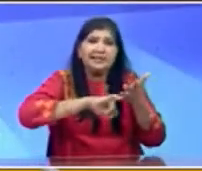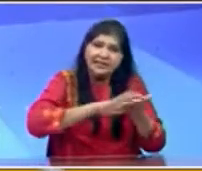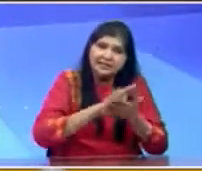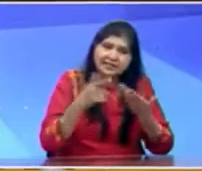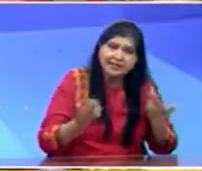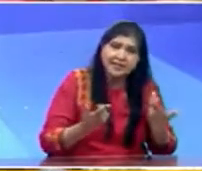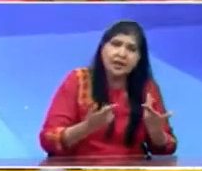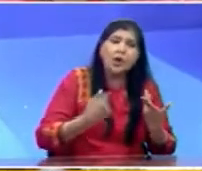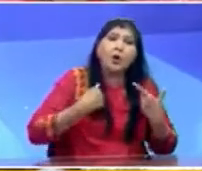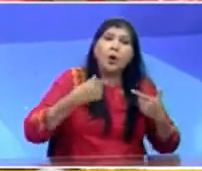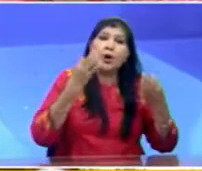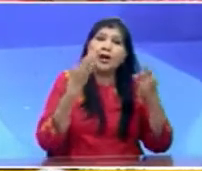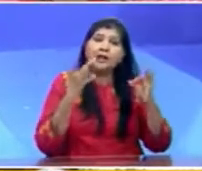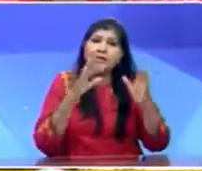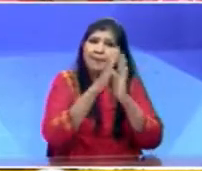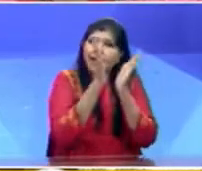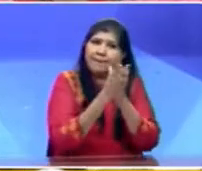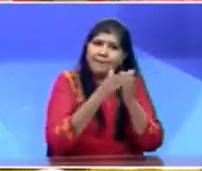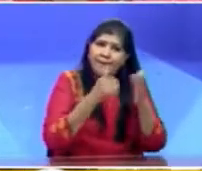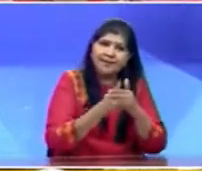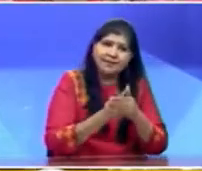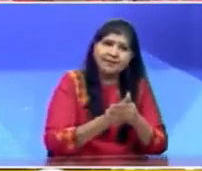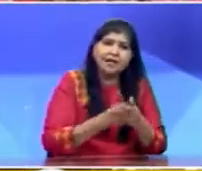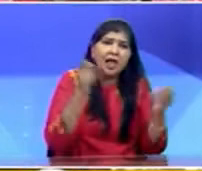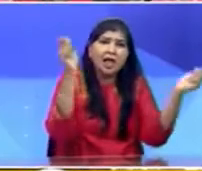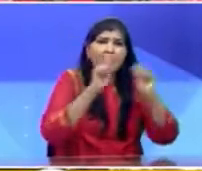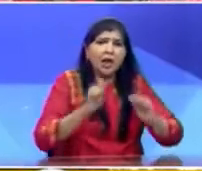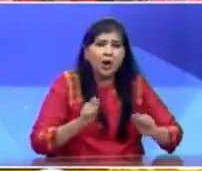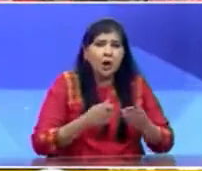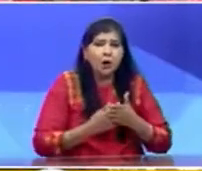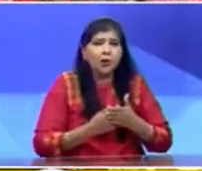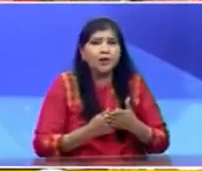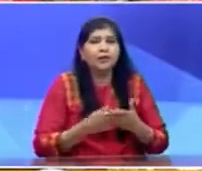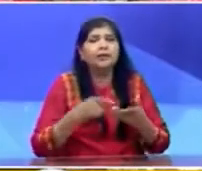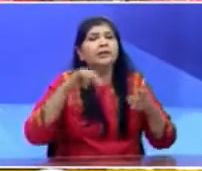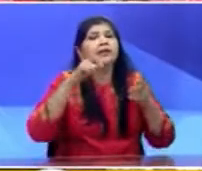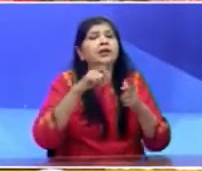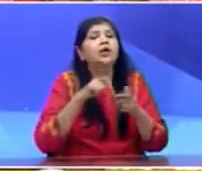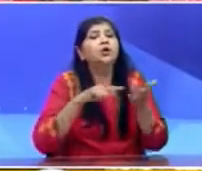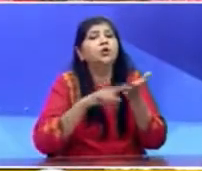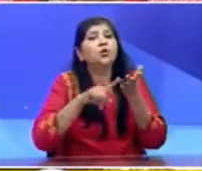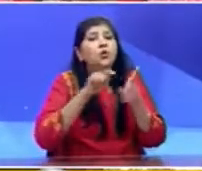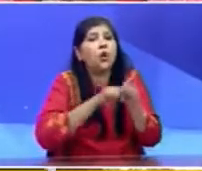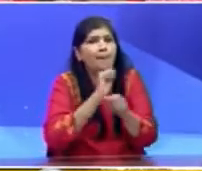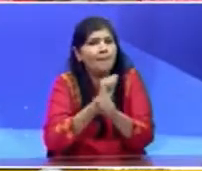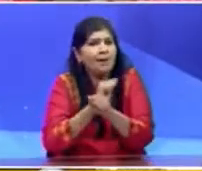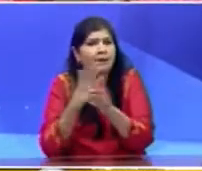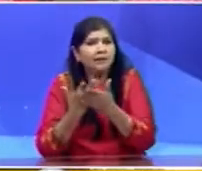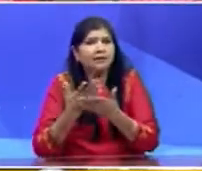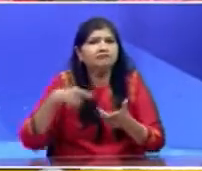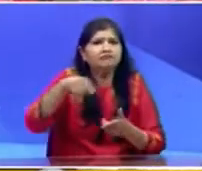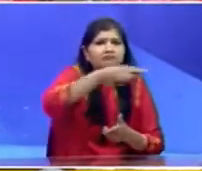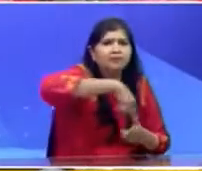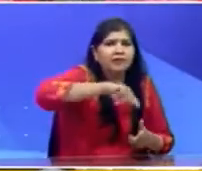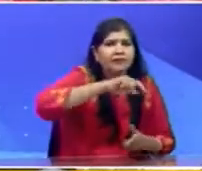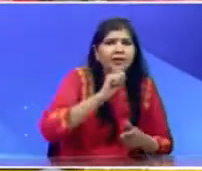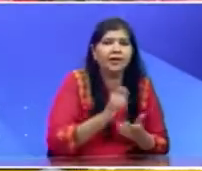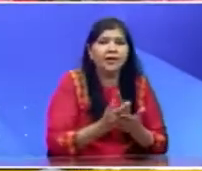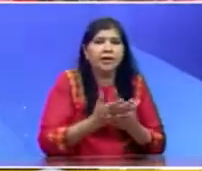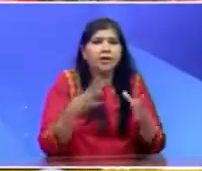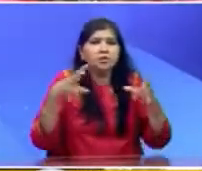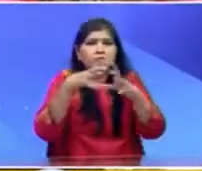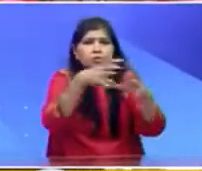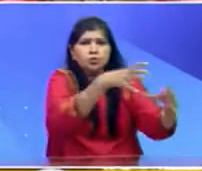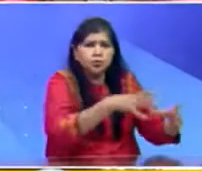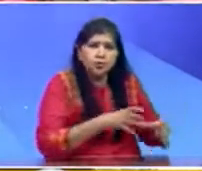और कल्चर पर आधारित खिलौने बना रहे हैं। देश में जगह जगह खिलौने के जो क्लस्टर्स